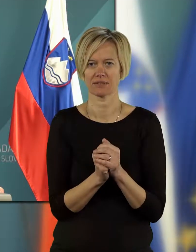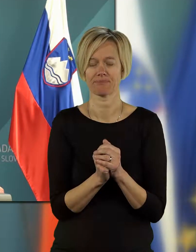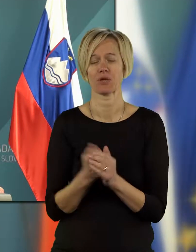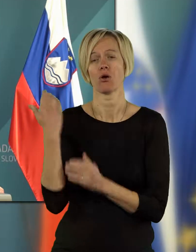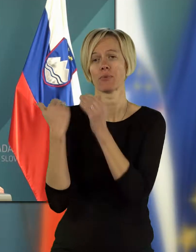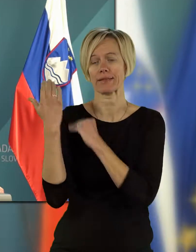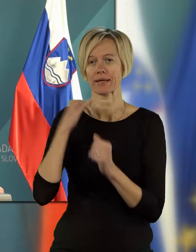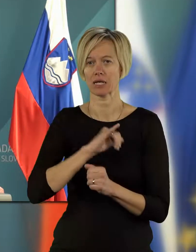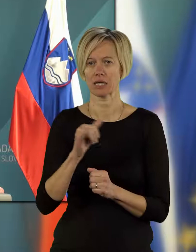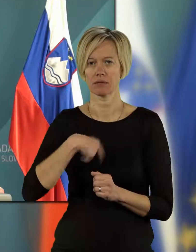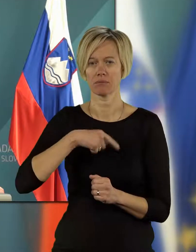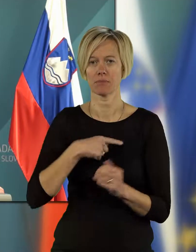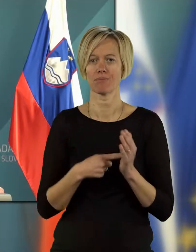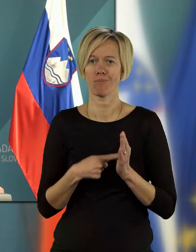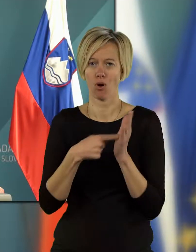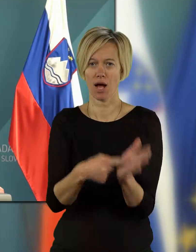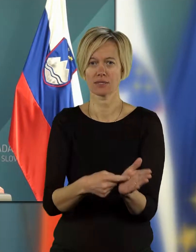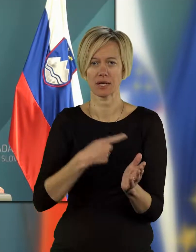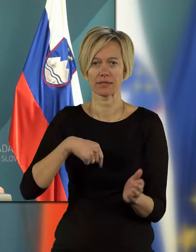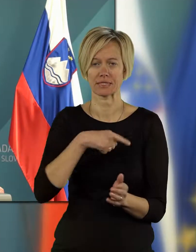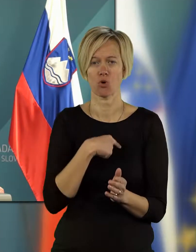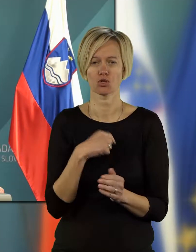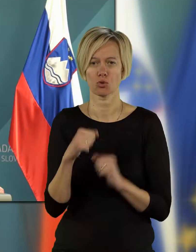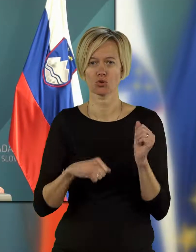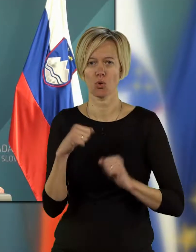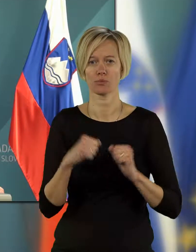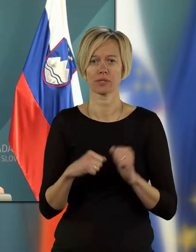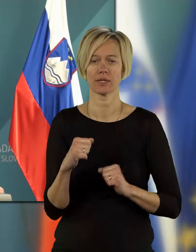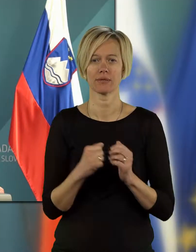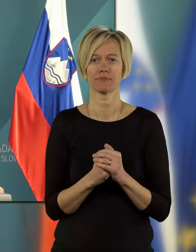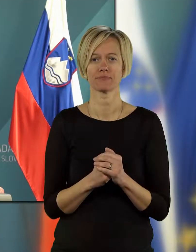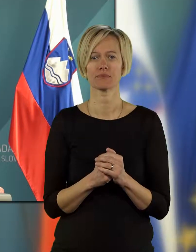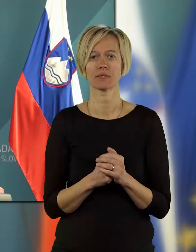V preteklih letih smo pokazali, da smo sposobni